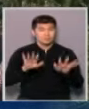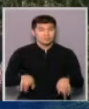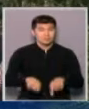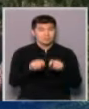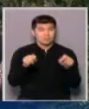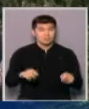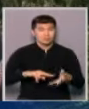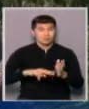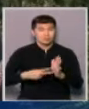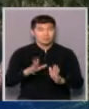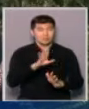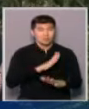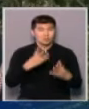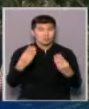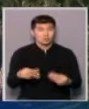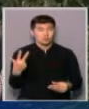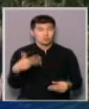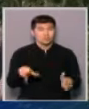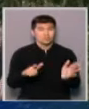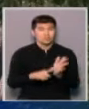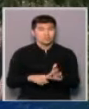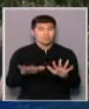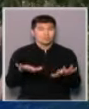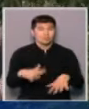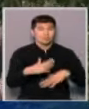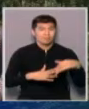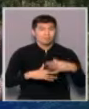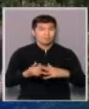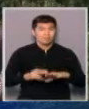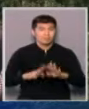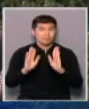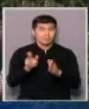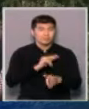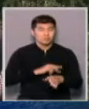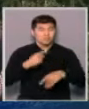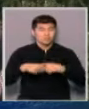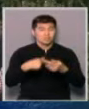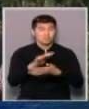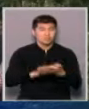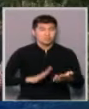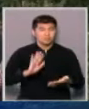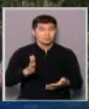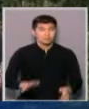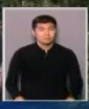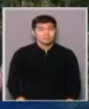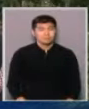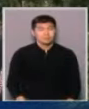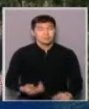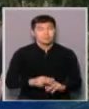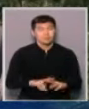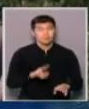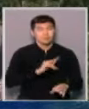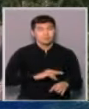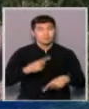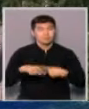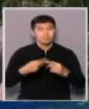орналастыру жоспарланды. Күні бүгінге 37 жастар орналастырылды. Осы бағытта жұмыстар ары қарай жалғасады. Осы шаралардың